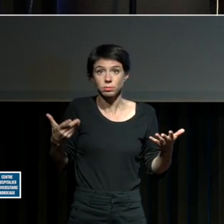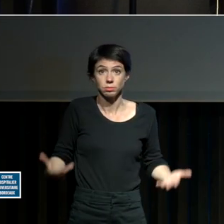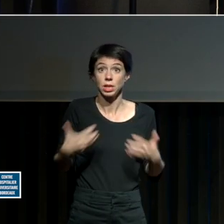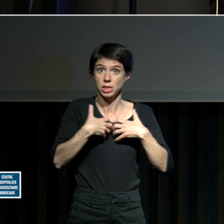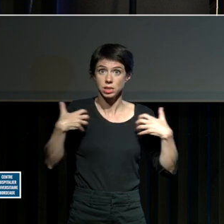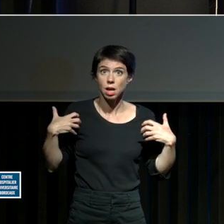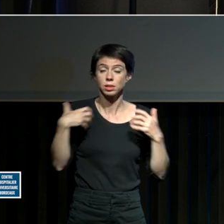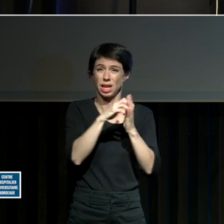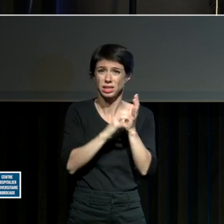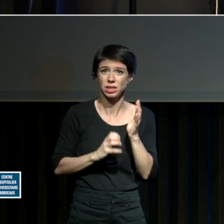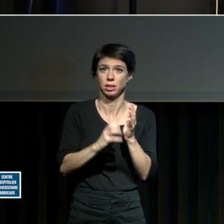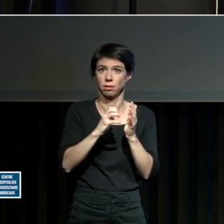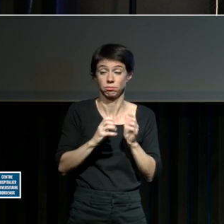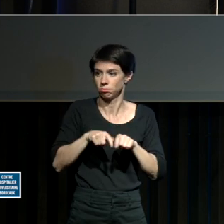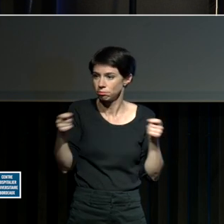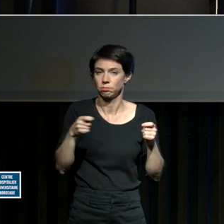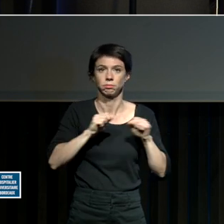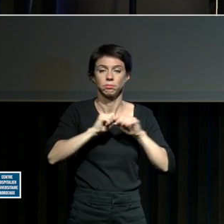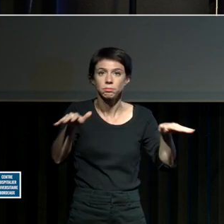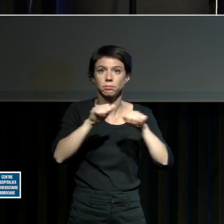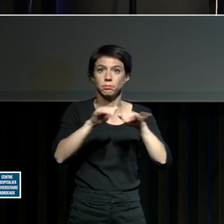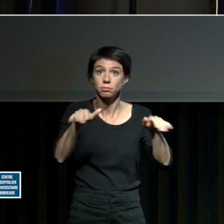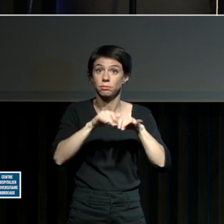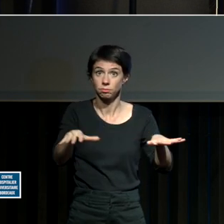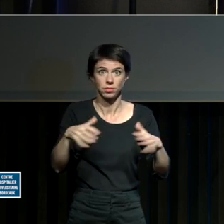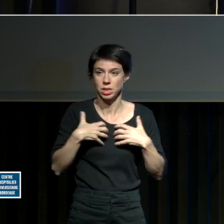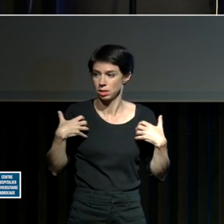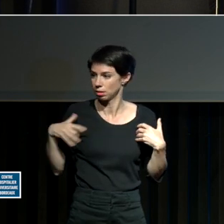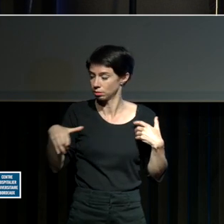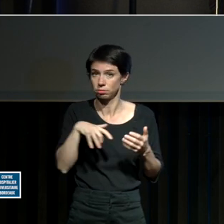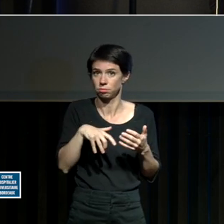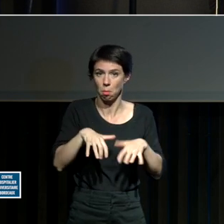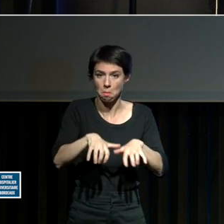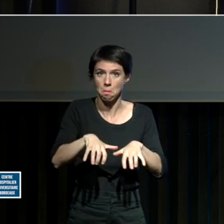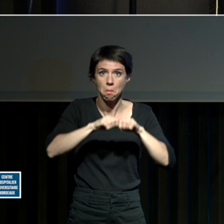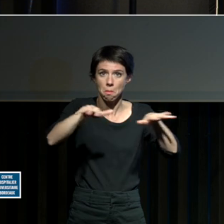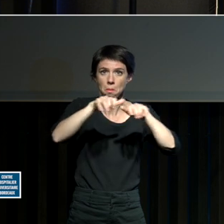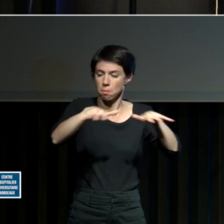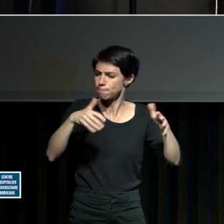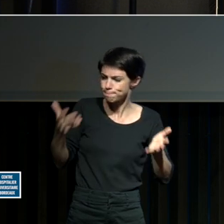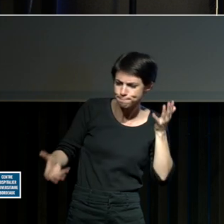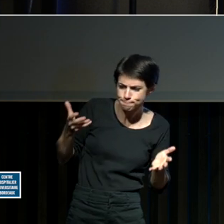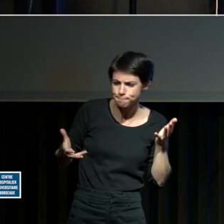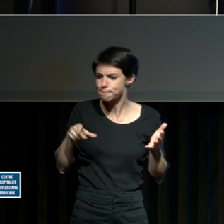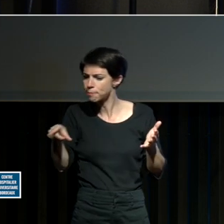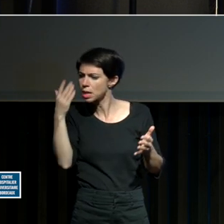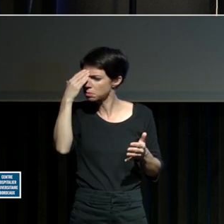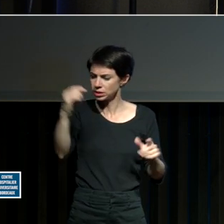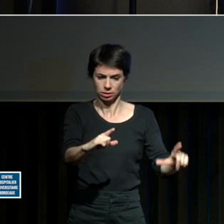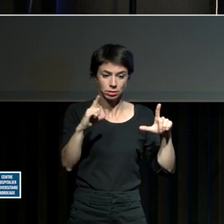scientifiques qui s'interrogent sur les risques de la santé d'une utilisation